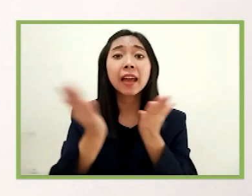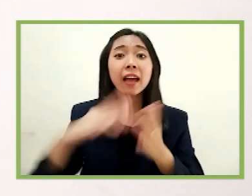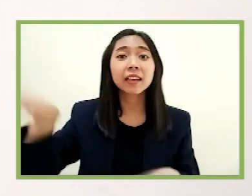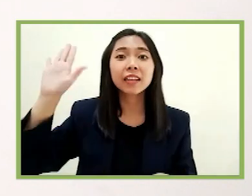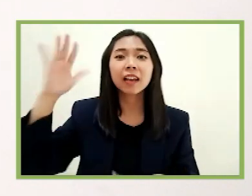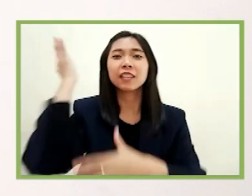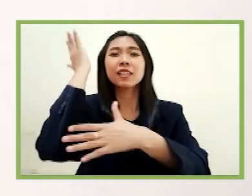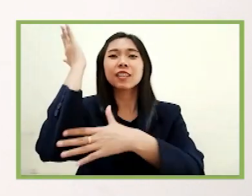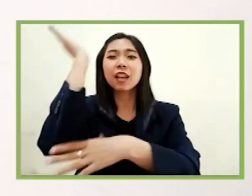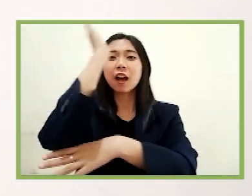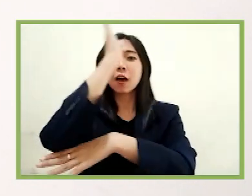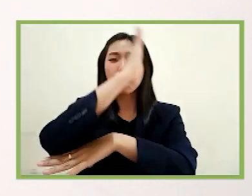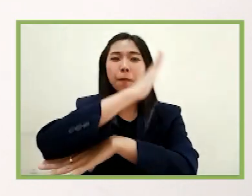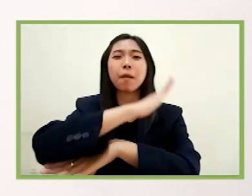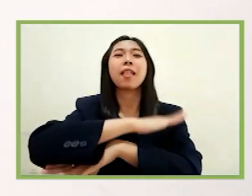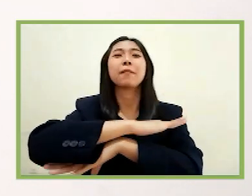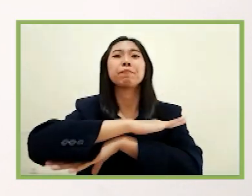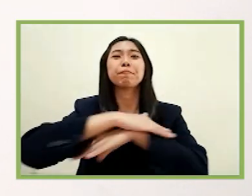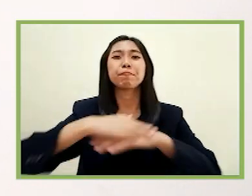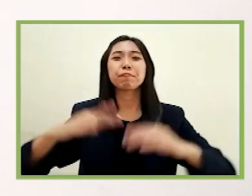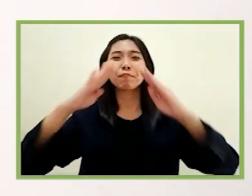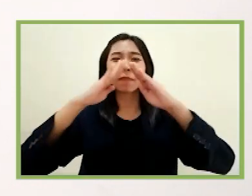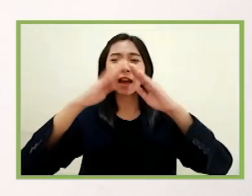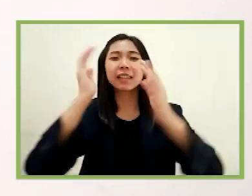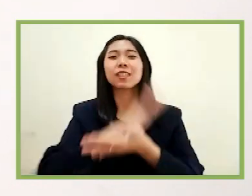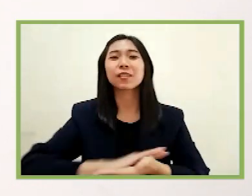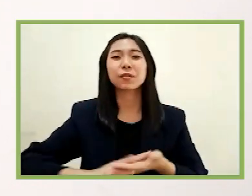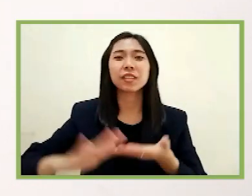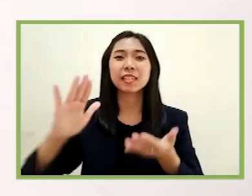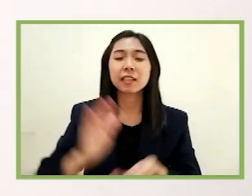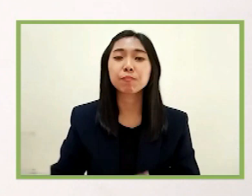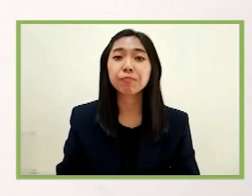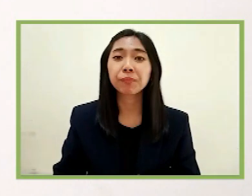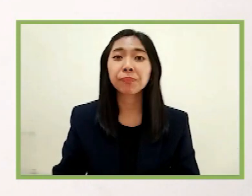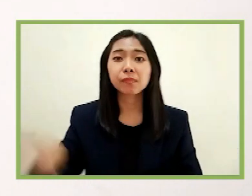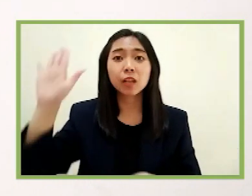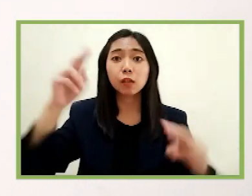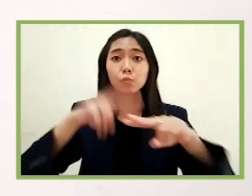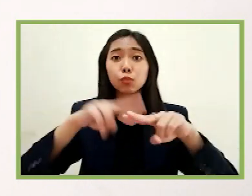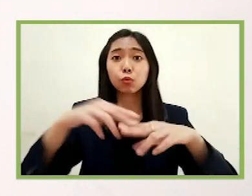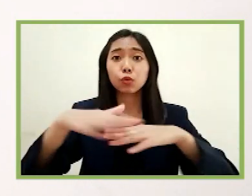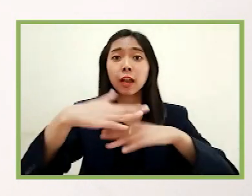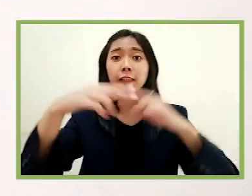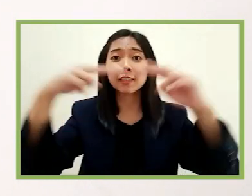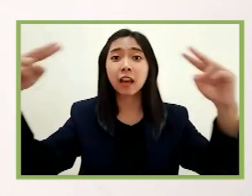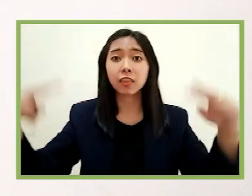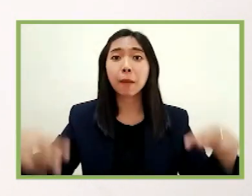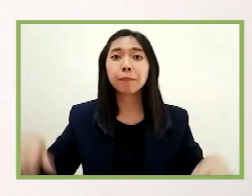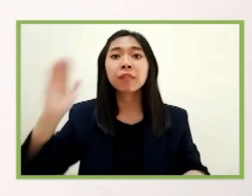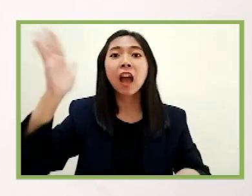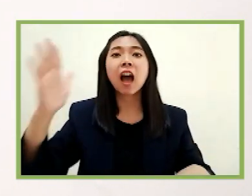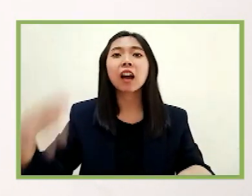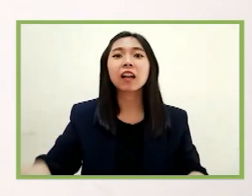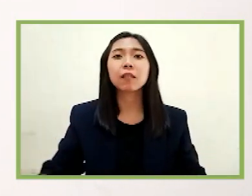siang siang malam di bait sucinya dan ia yang duduk di atas takhta itu akan